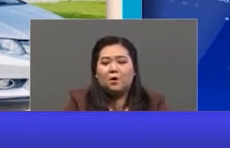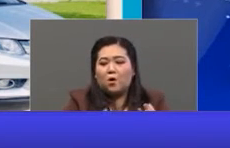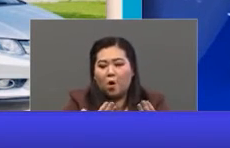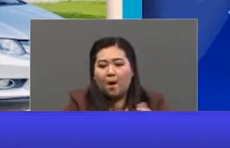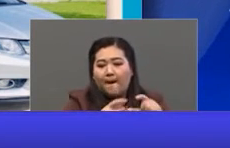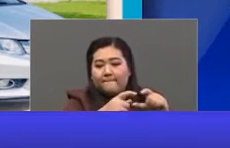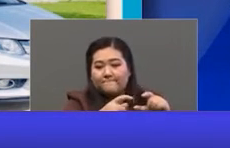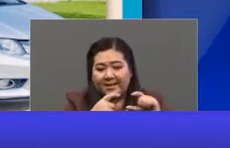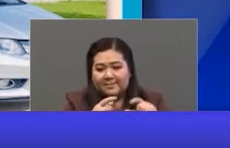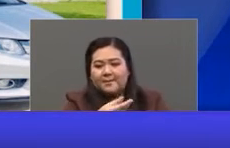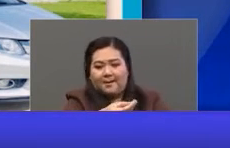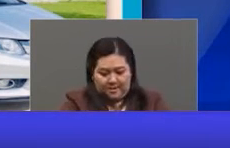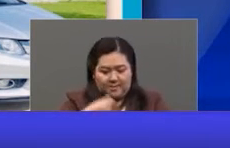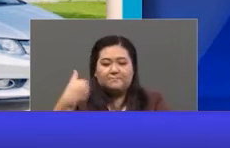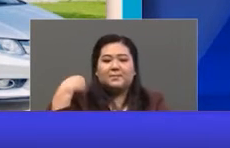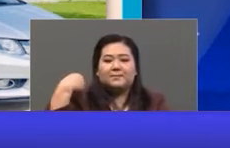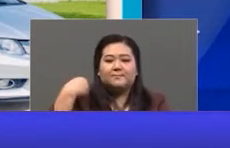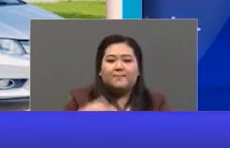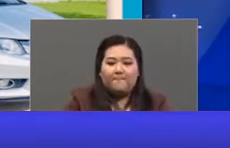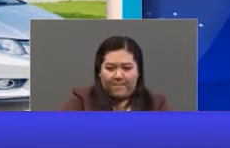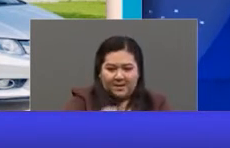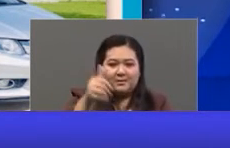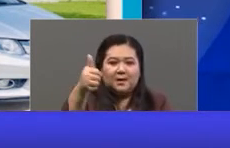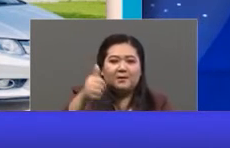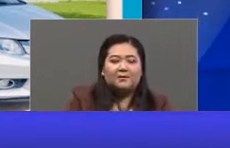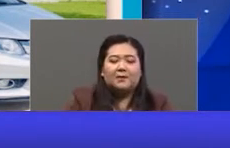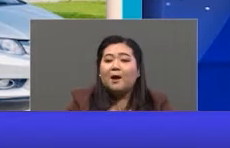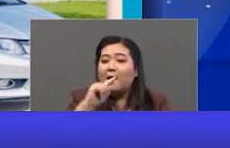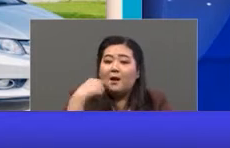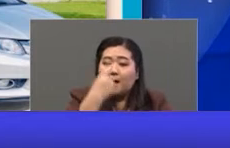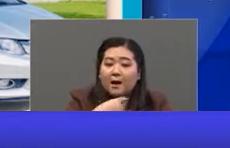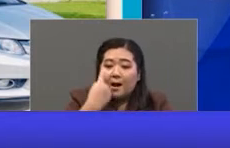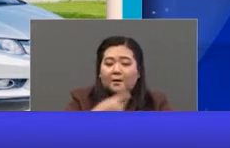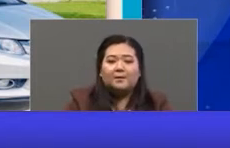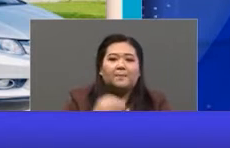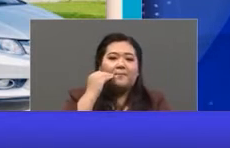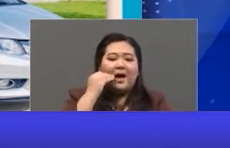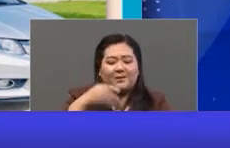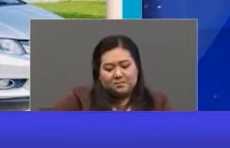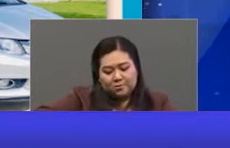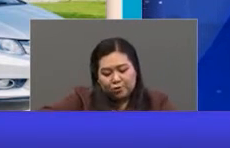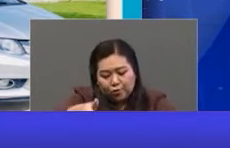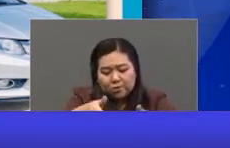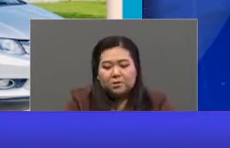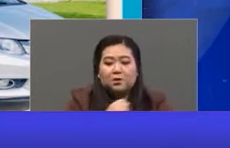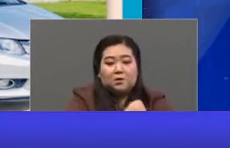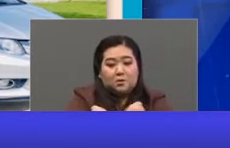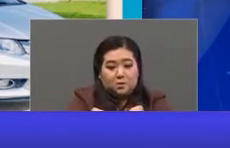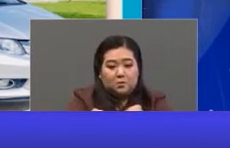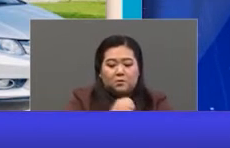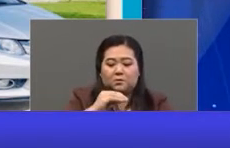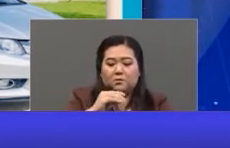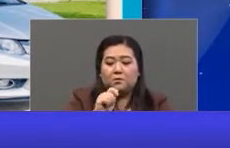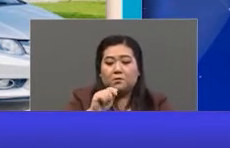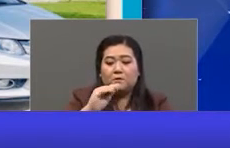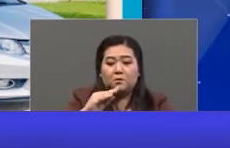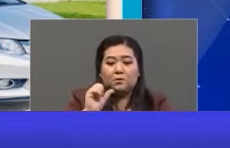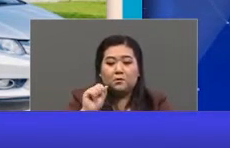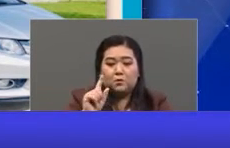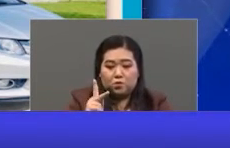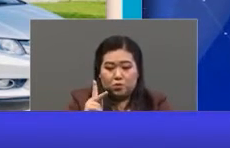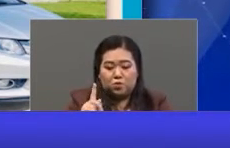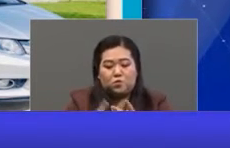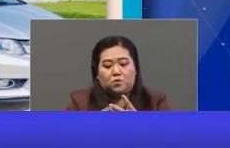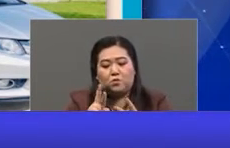มากเดี๋ยวไปมาไม่ได้แต่ก็มีเอ่อเส้นทางมาคร่าวๆก่อนนะที่สำราญถ้า